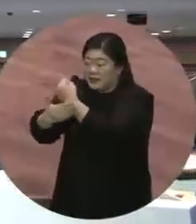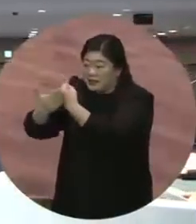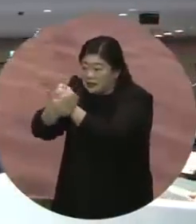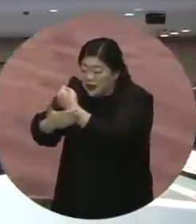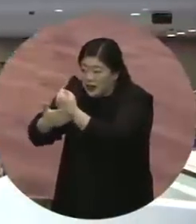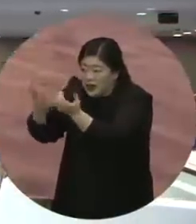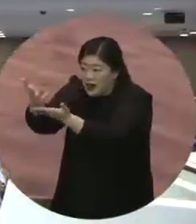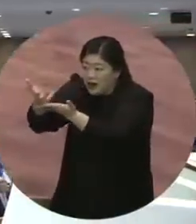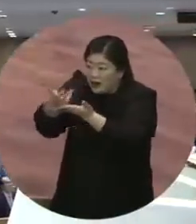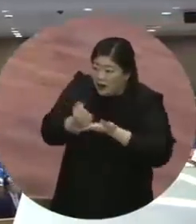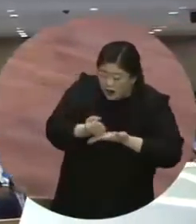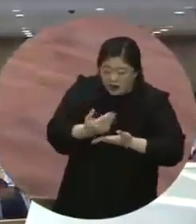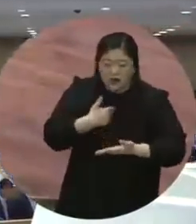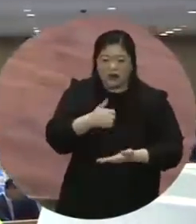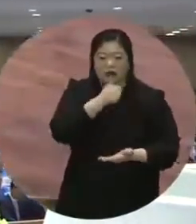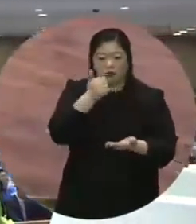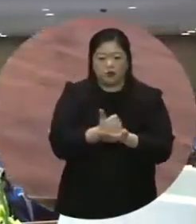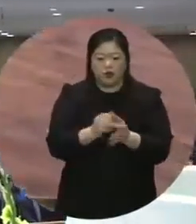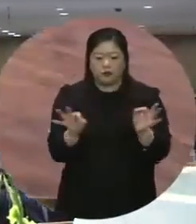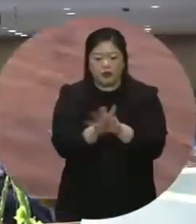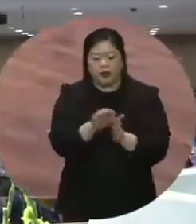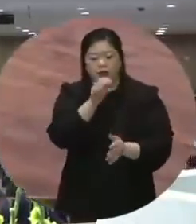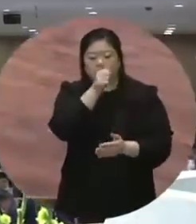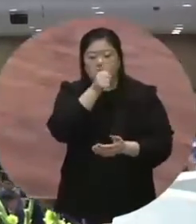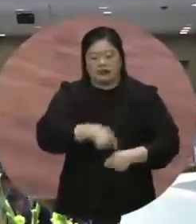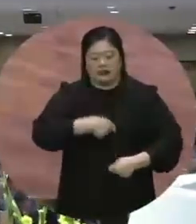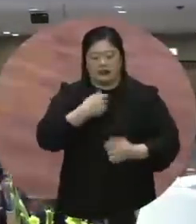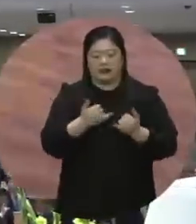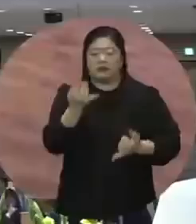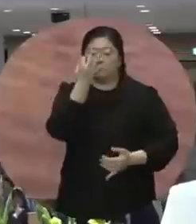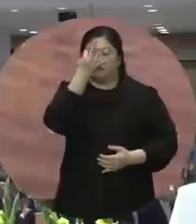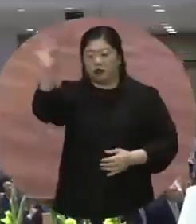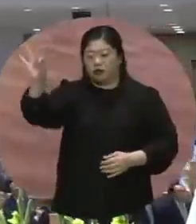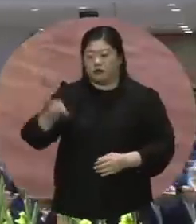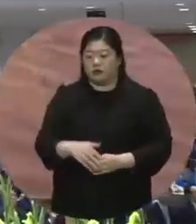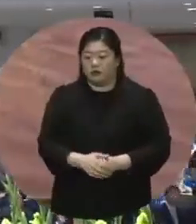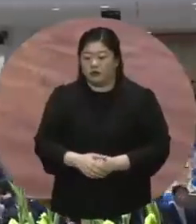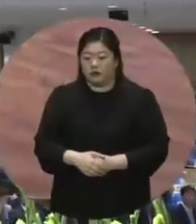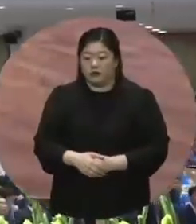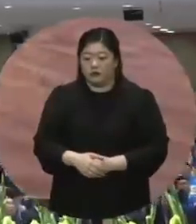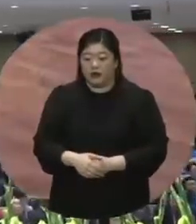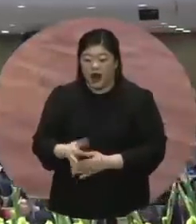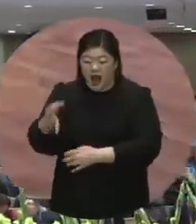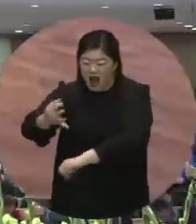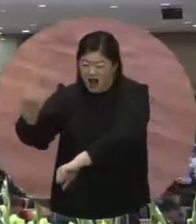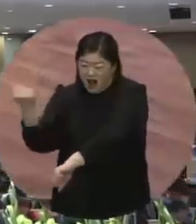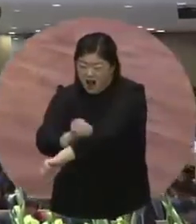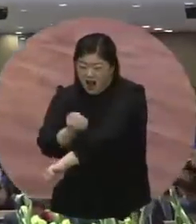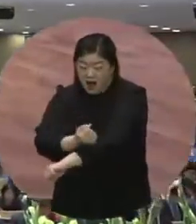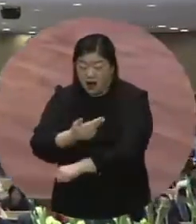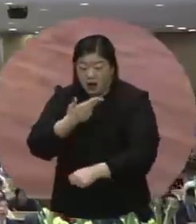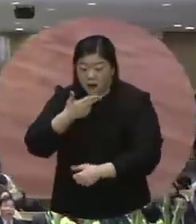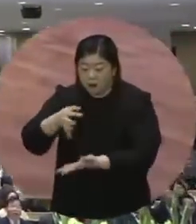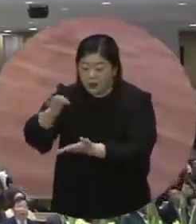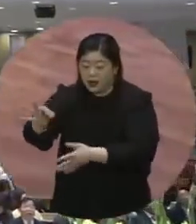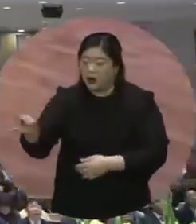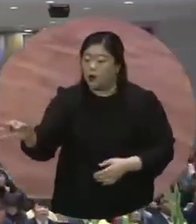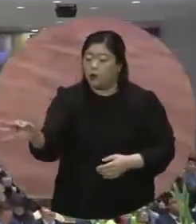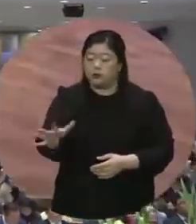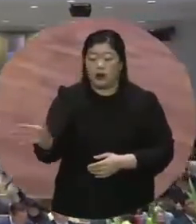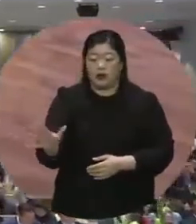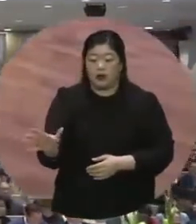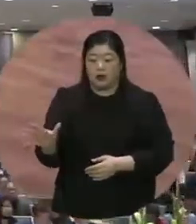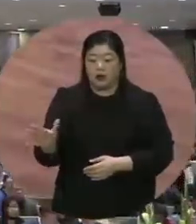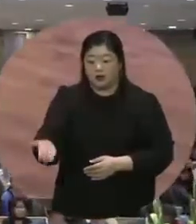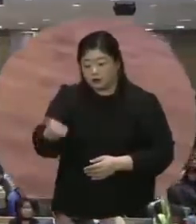하심을 얻은 자 되었느니라. 하나님 은혜로 값없이 어렵다 하심 의인이